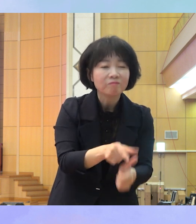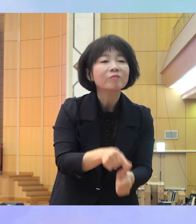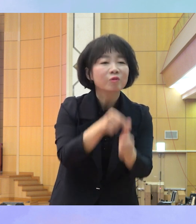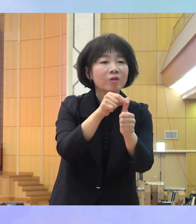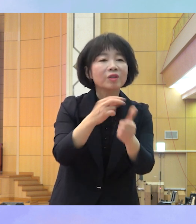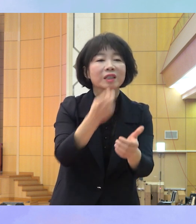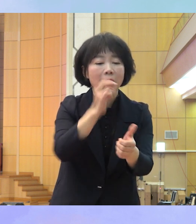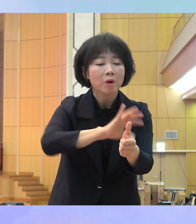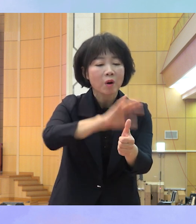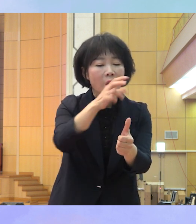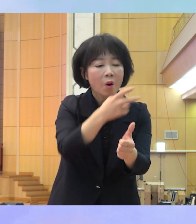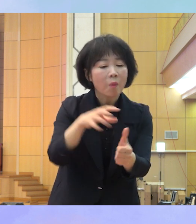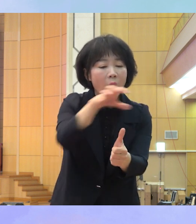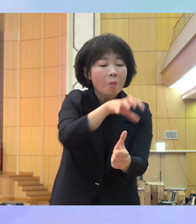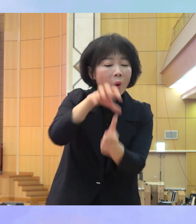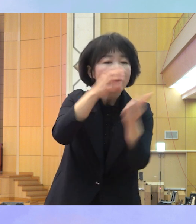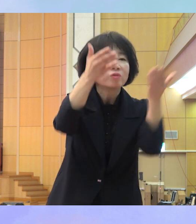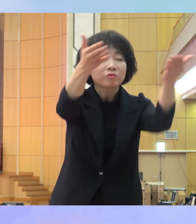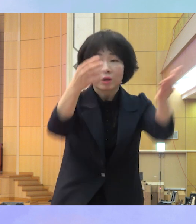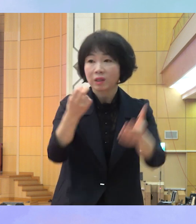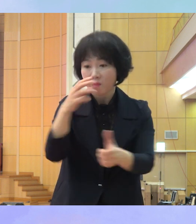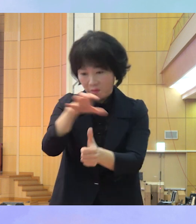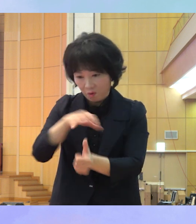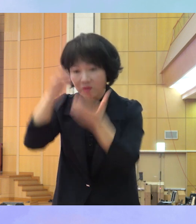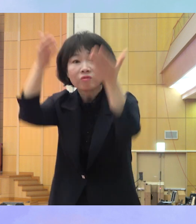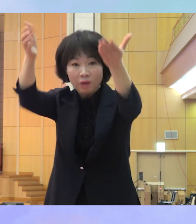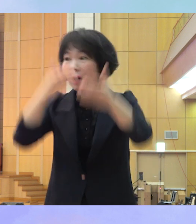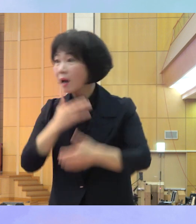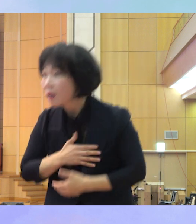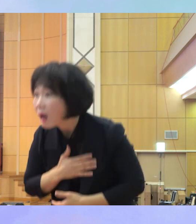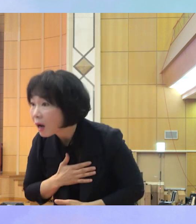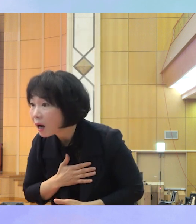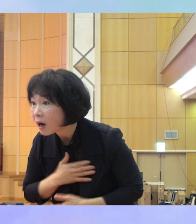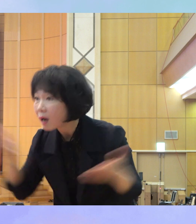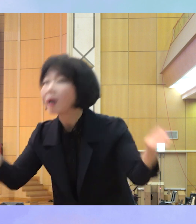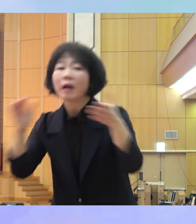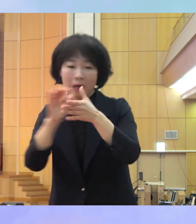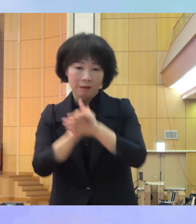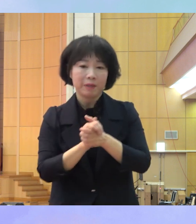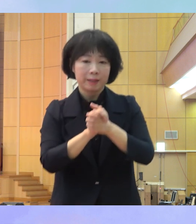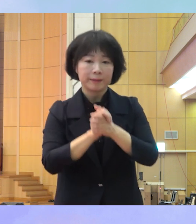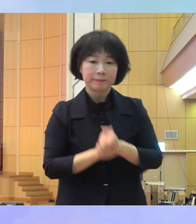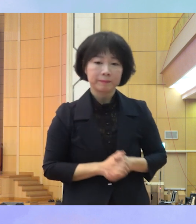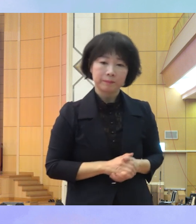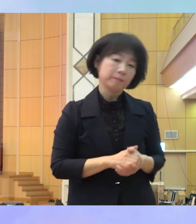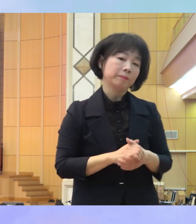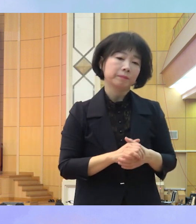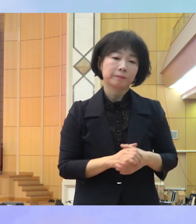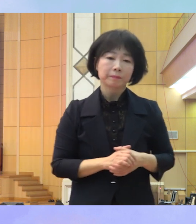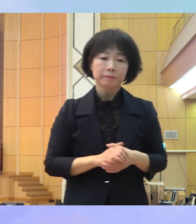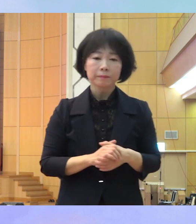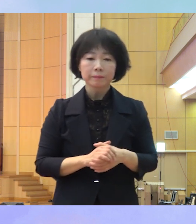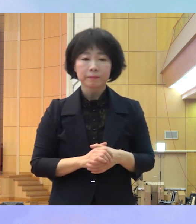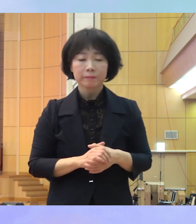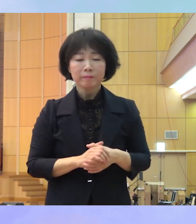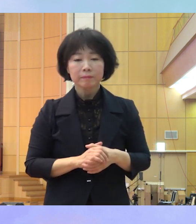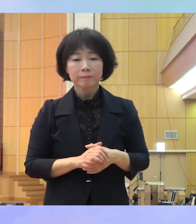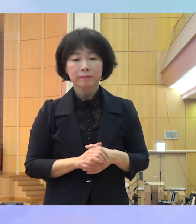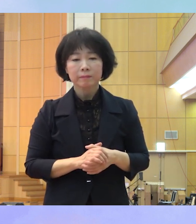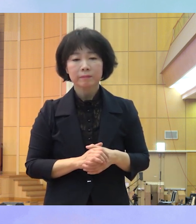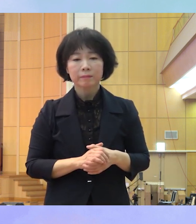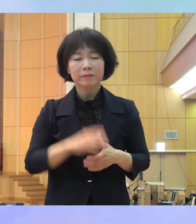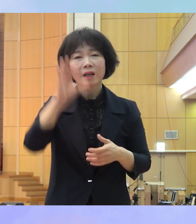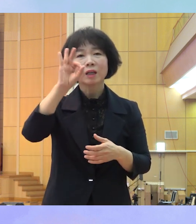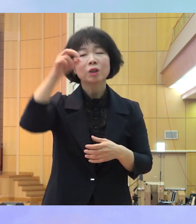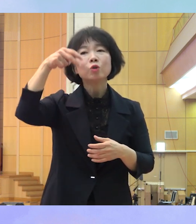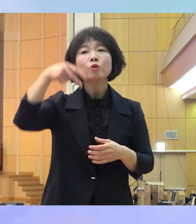구원하셨느니라 하라 하매 백성이 머리 숙여서 경배하니라. 그러니까 유월절이